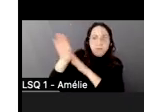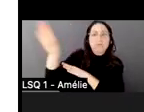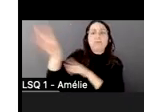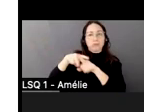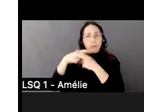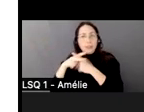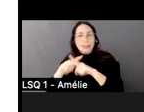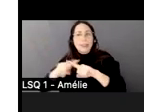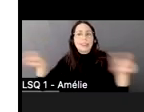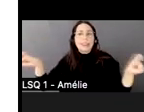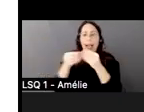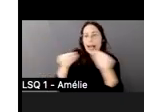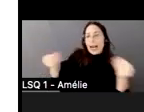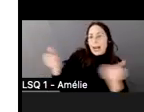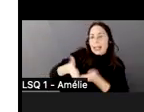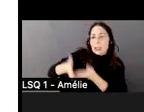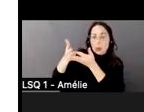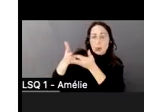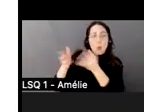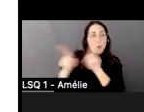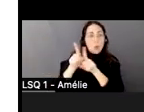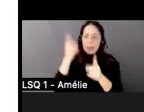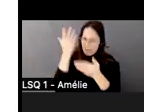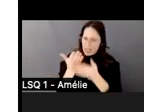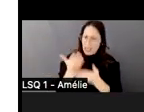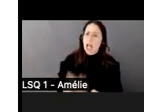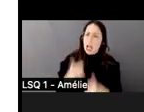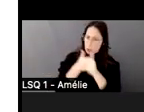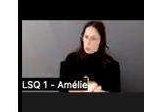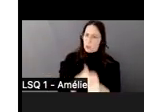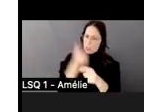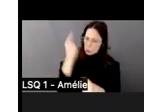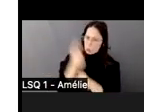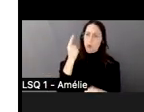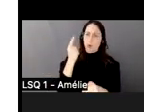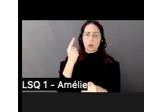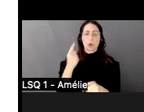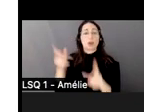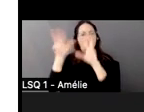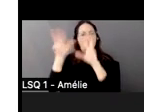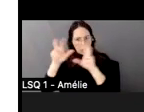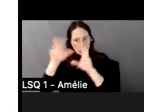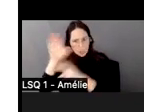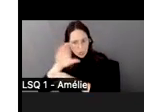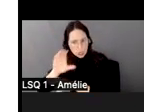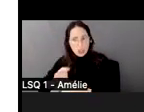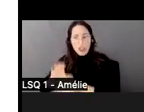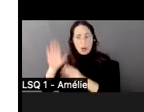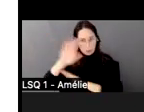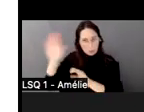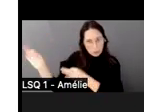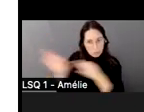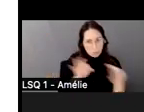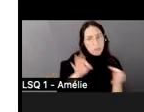ressources fondés sur des évidences, des recherches courantes élaborées avec